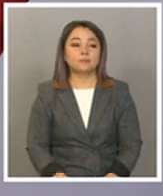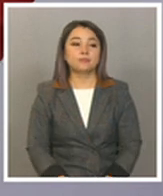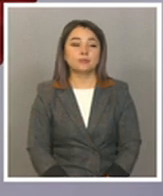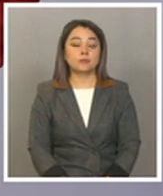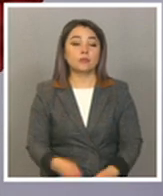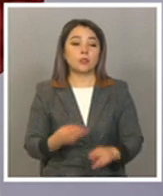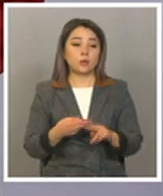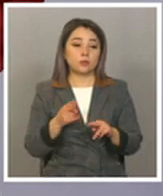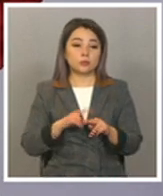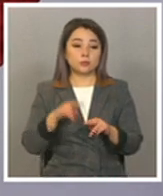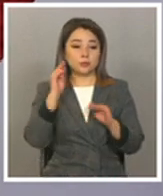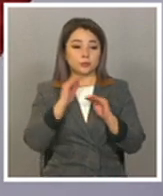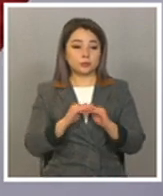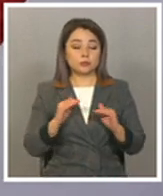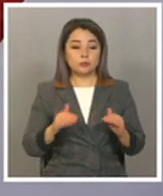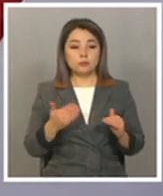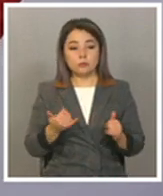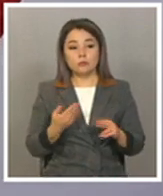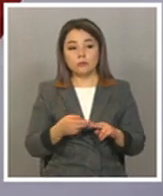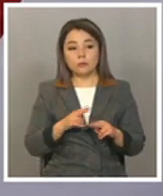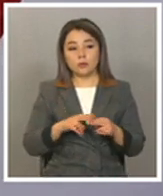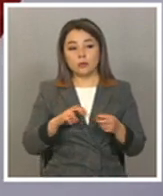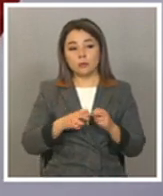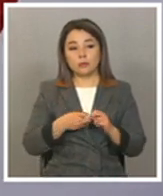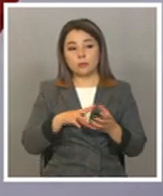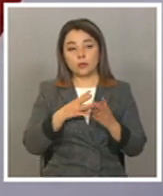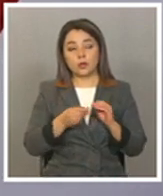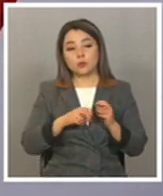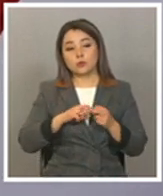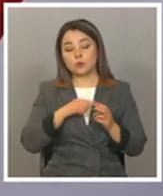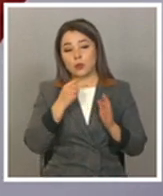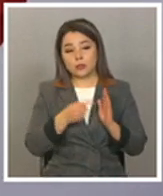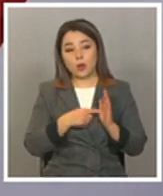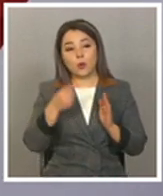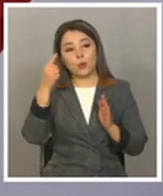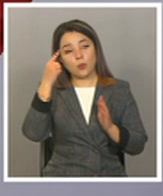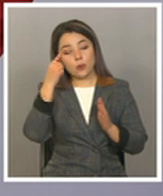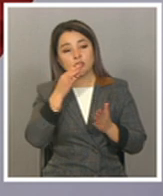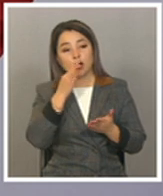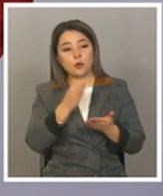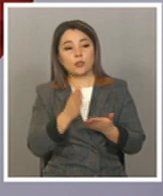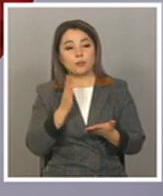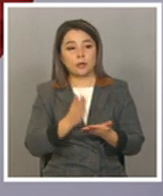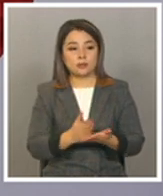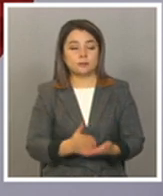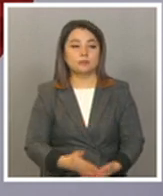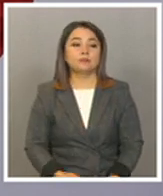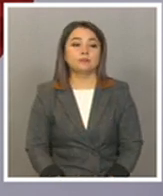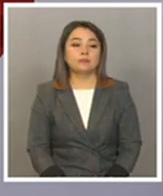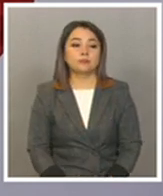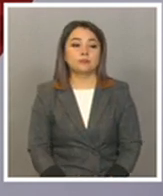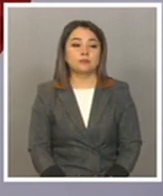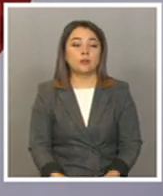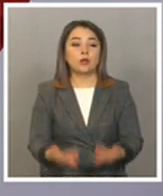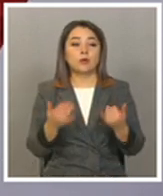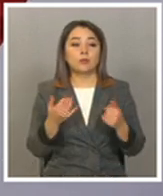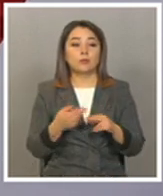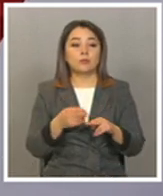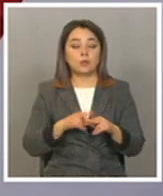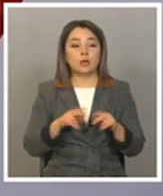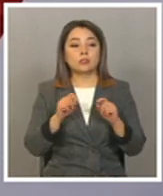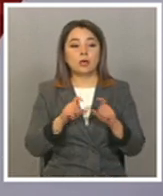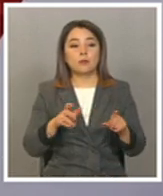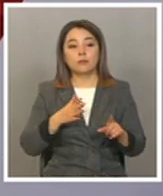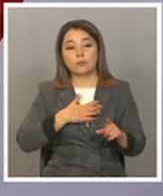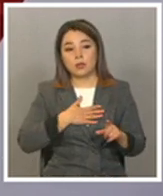Міне, оқушылар, біз проблемалық сұрақтарға ойланып, жауап беріп те көрдік. Оқушылар, бүгінгі сабақта